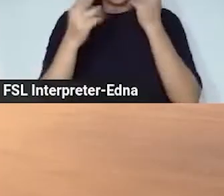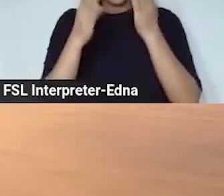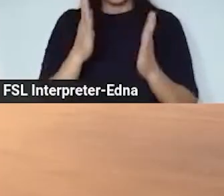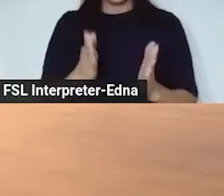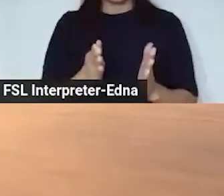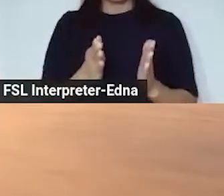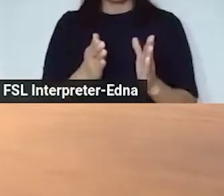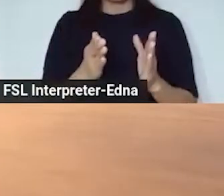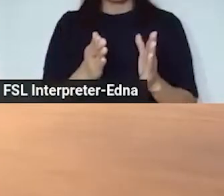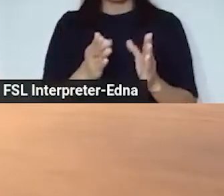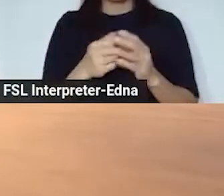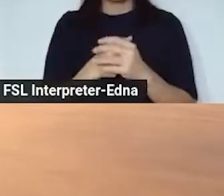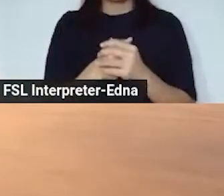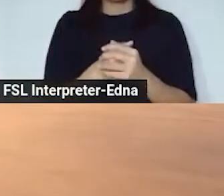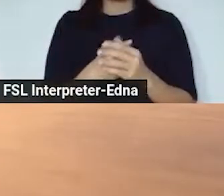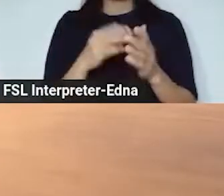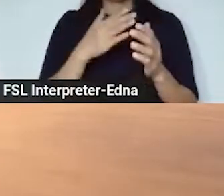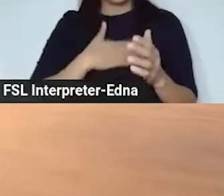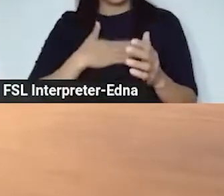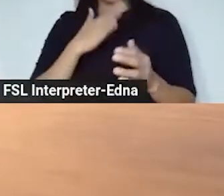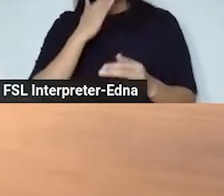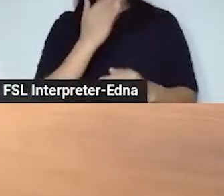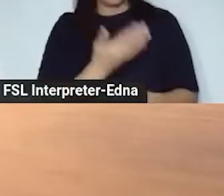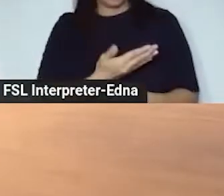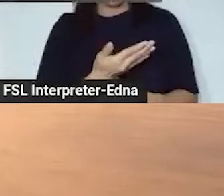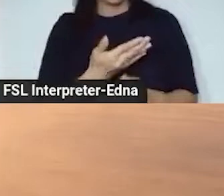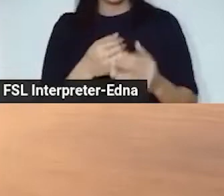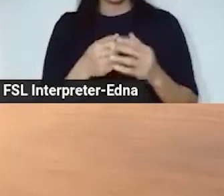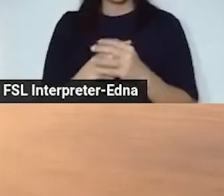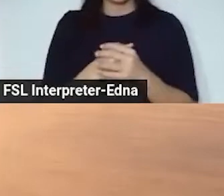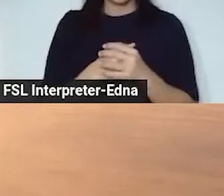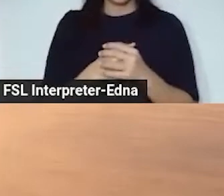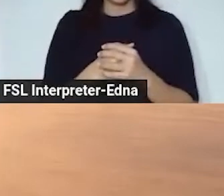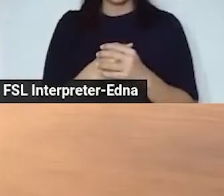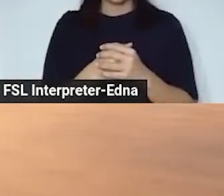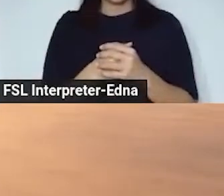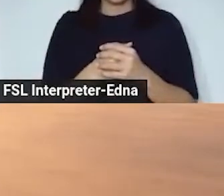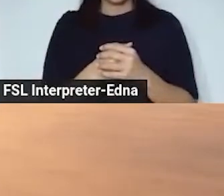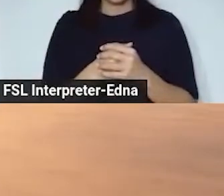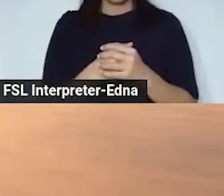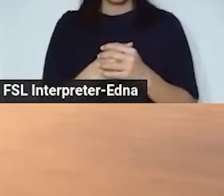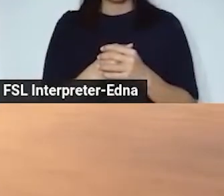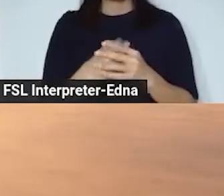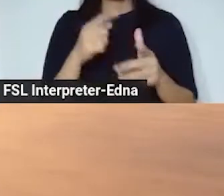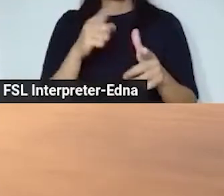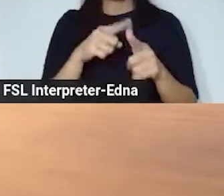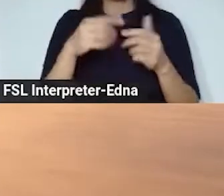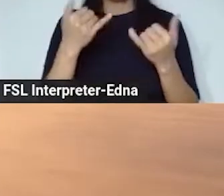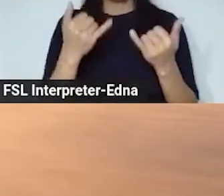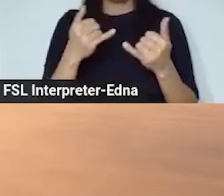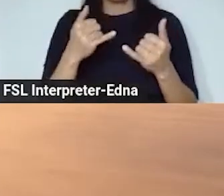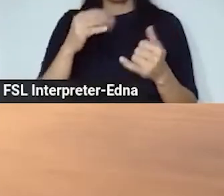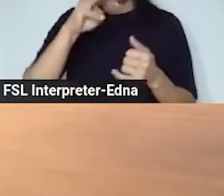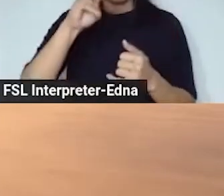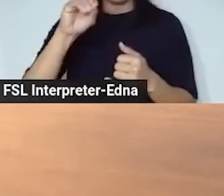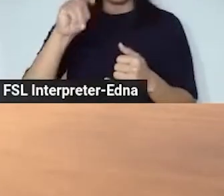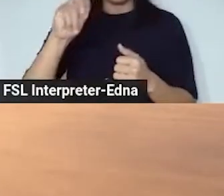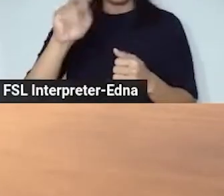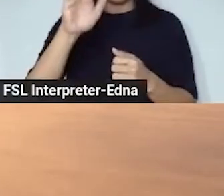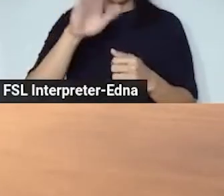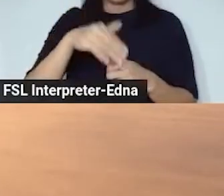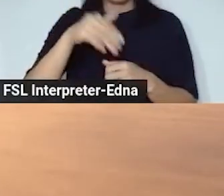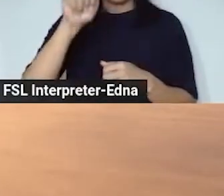would you like to introduce him for all of us? Yes. Ang ating pong panauhin ay si Mona Pilado. Siya po